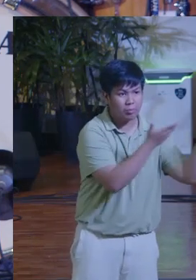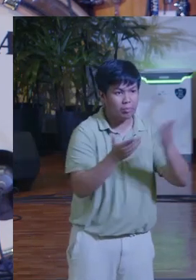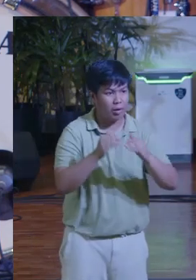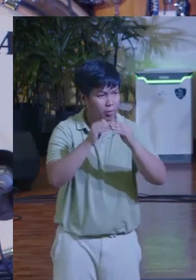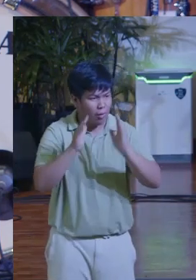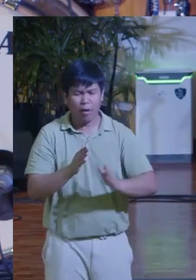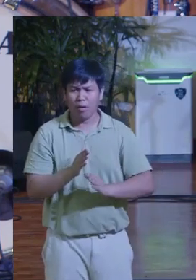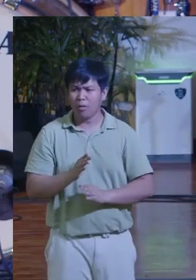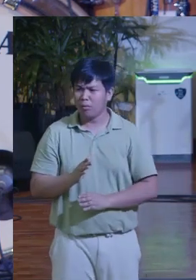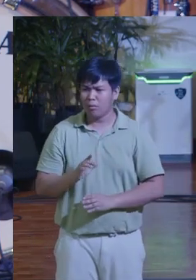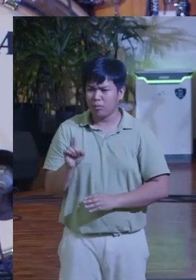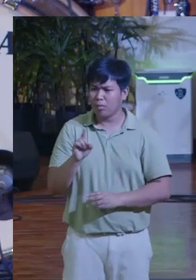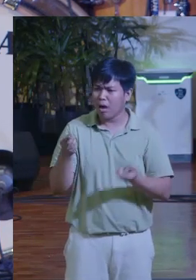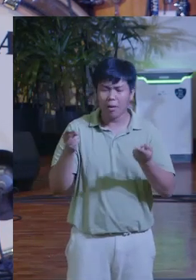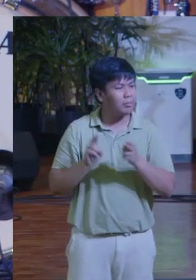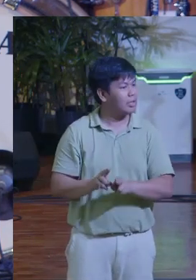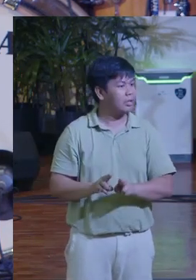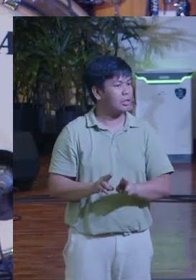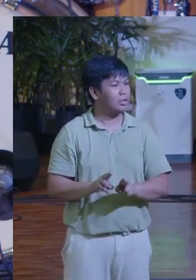No?